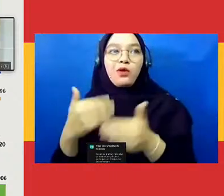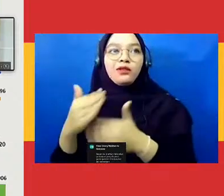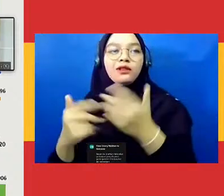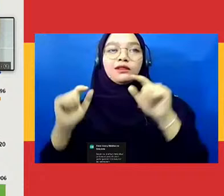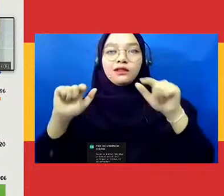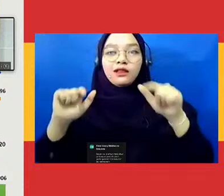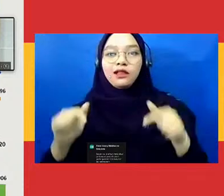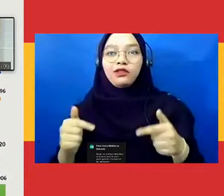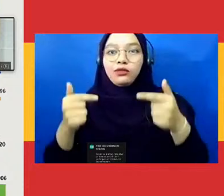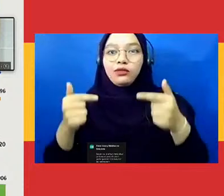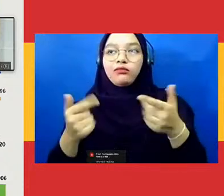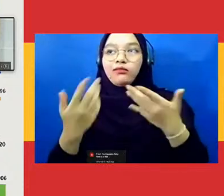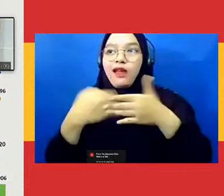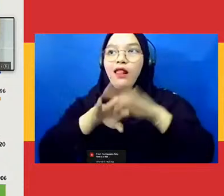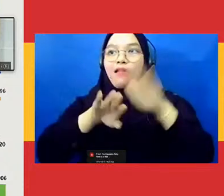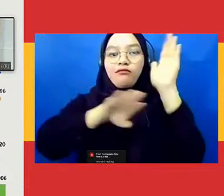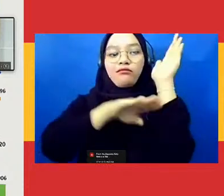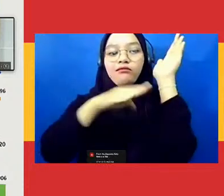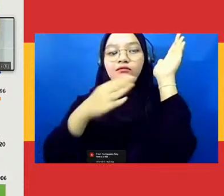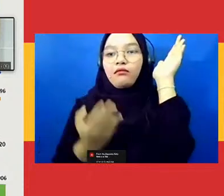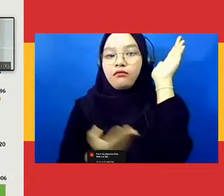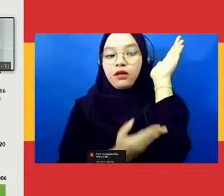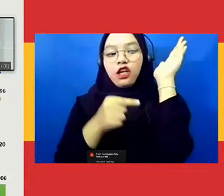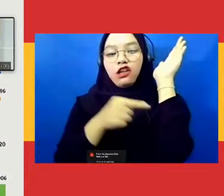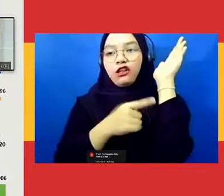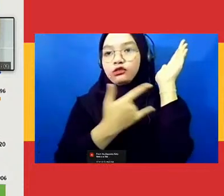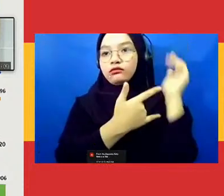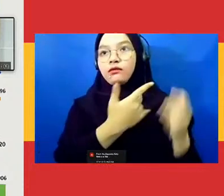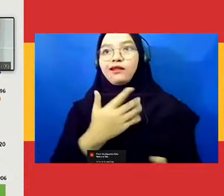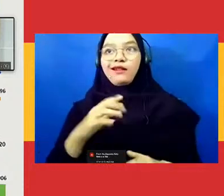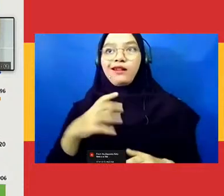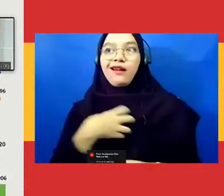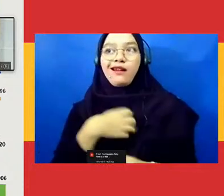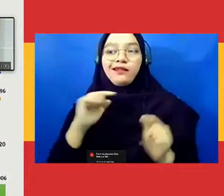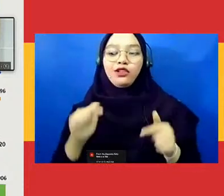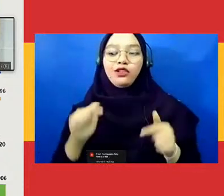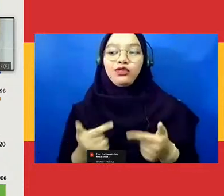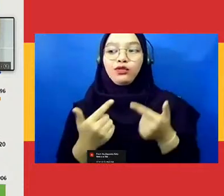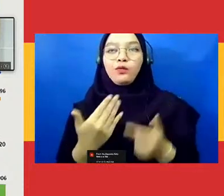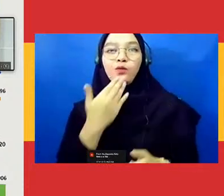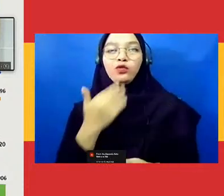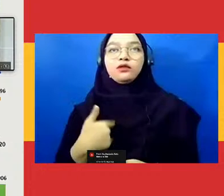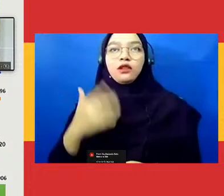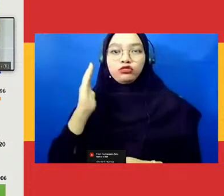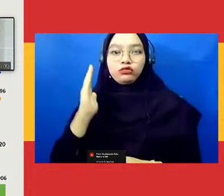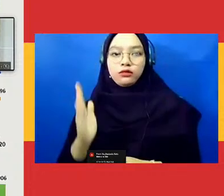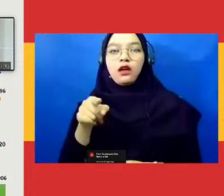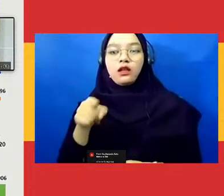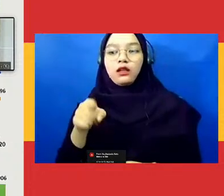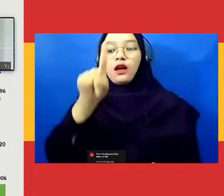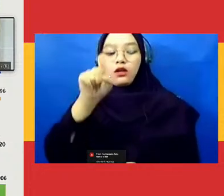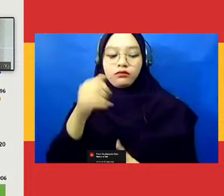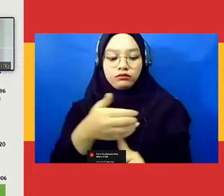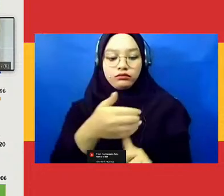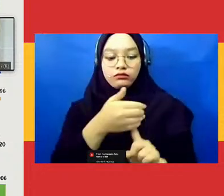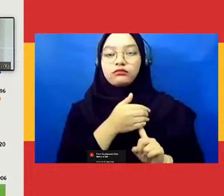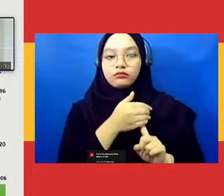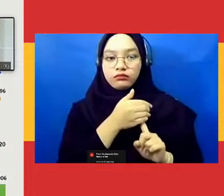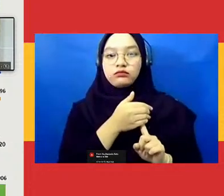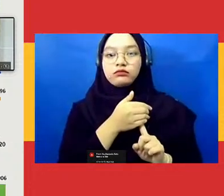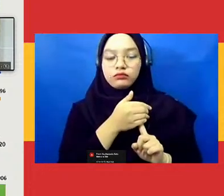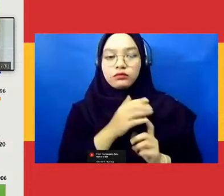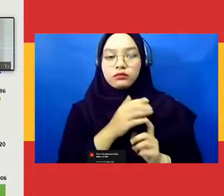sudah mempunyai hak untuk hidup. Maka ini harus tetap dilindungi. Sesuai dengan 13 sumpah dokter dari